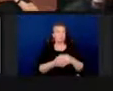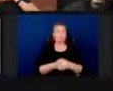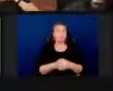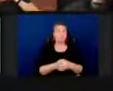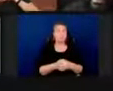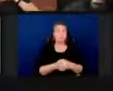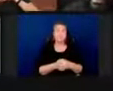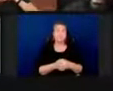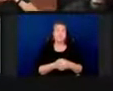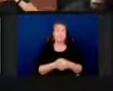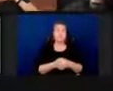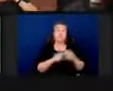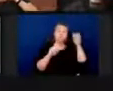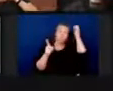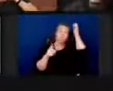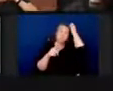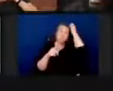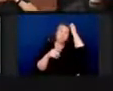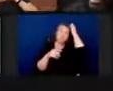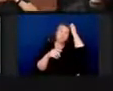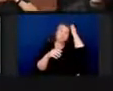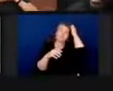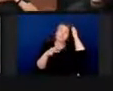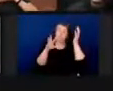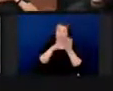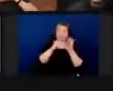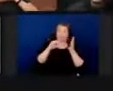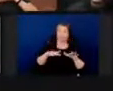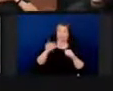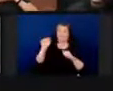wanafunzi wanapotoka katika shule zetu